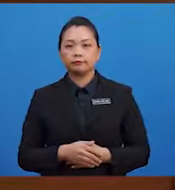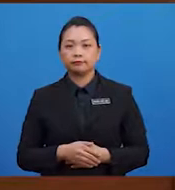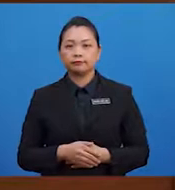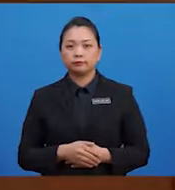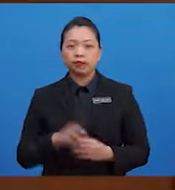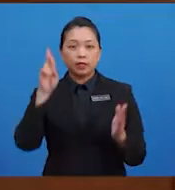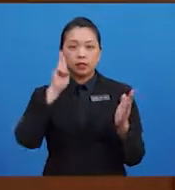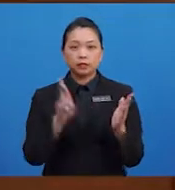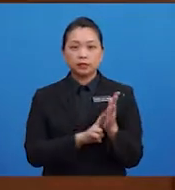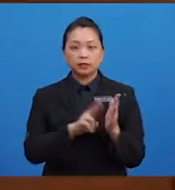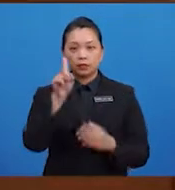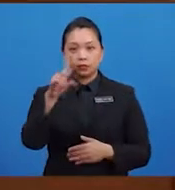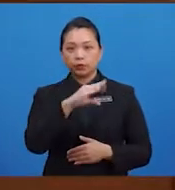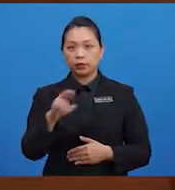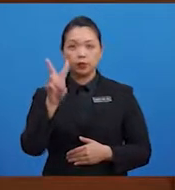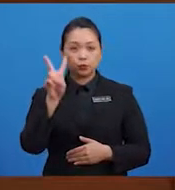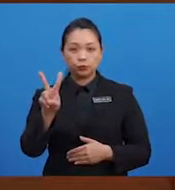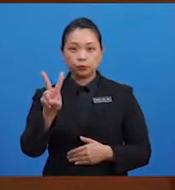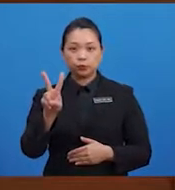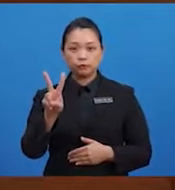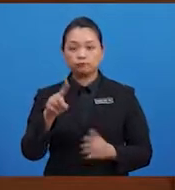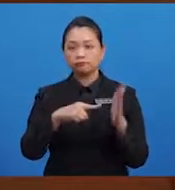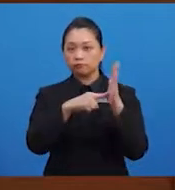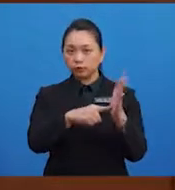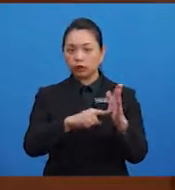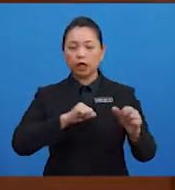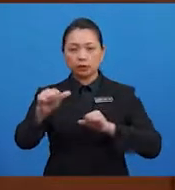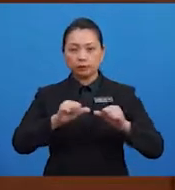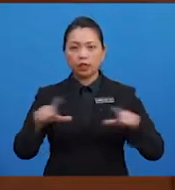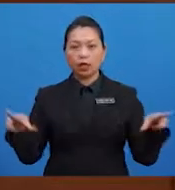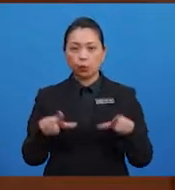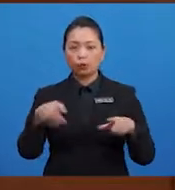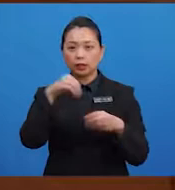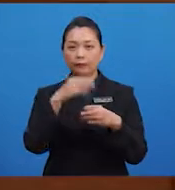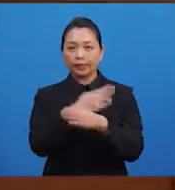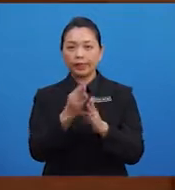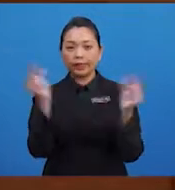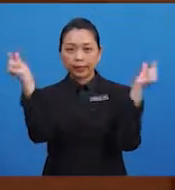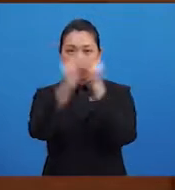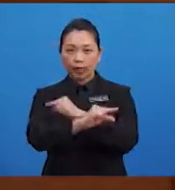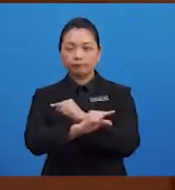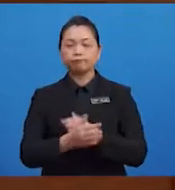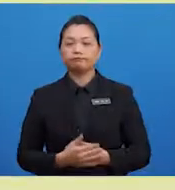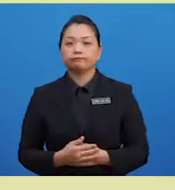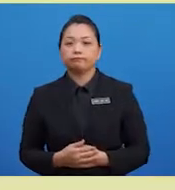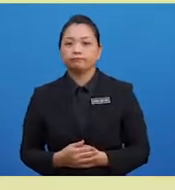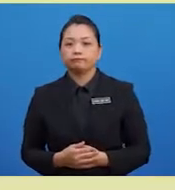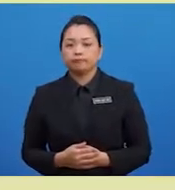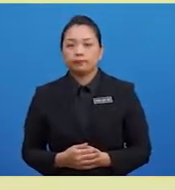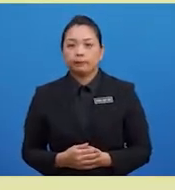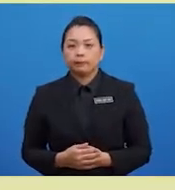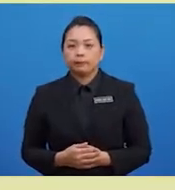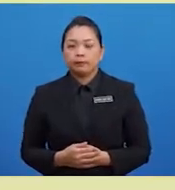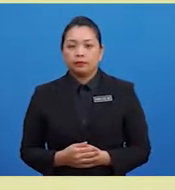2 menunjukkan aktiviti pendianan dilakukan di dalam bilik gelap oleh pekerja.